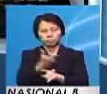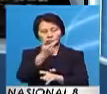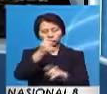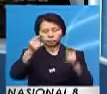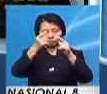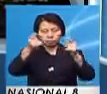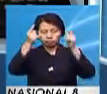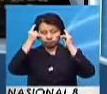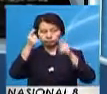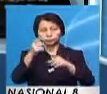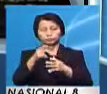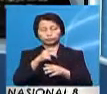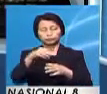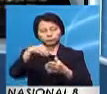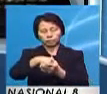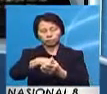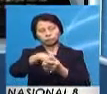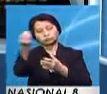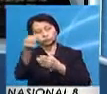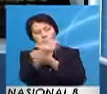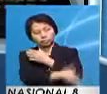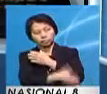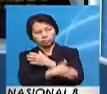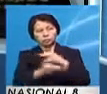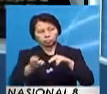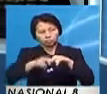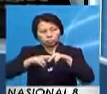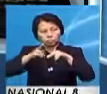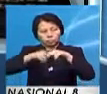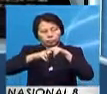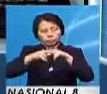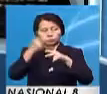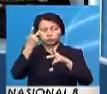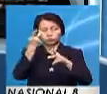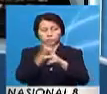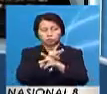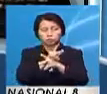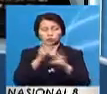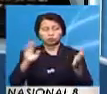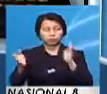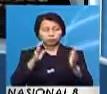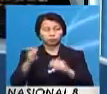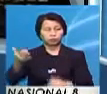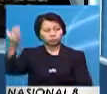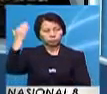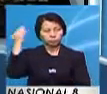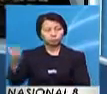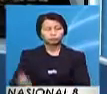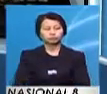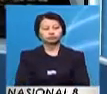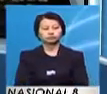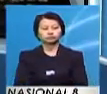graduan perubatan dari dalam dan luar negara bertambah 3 kali ganda berbanding dahulu.